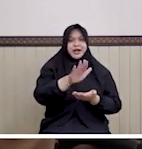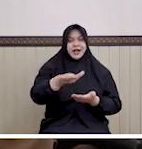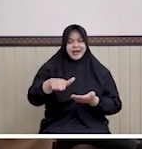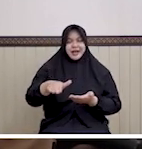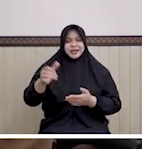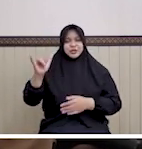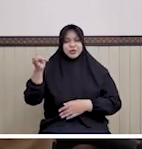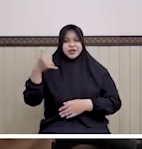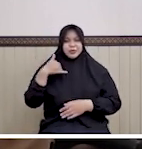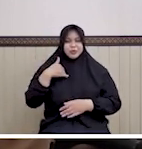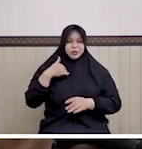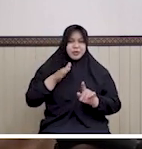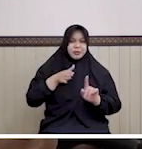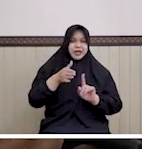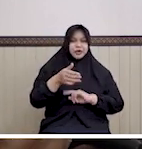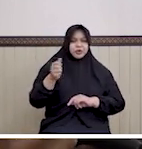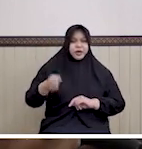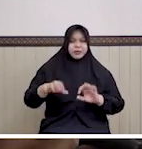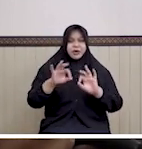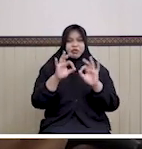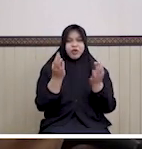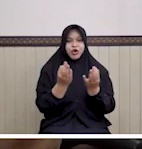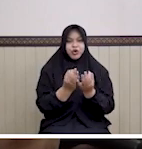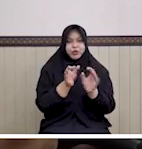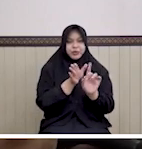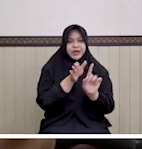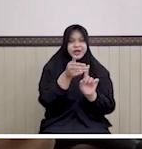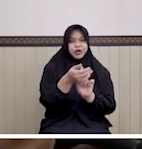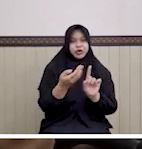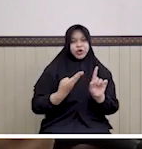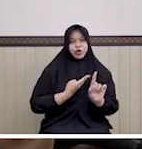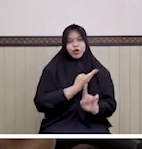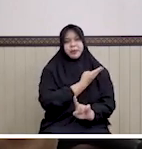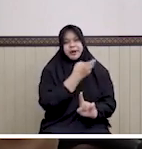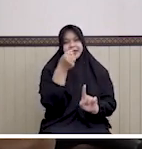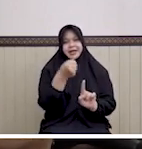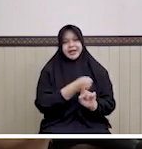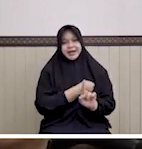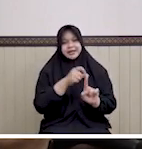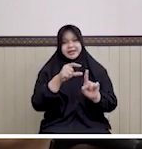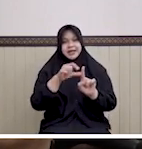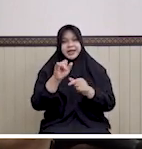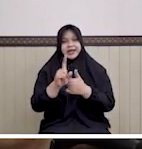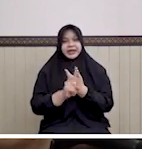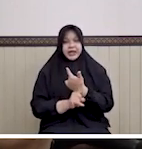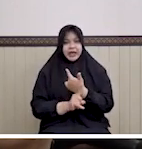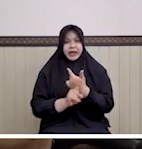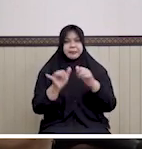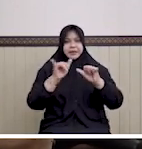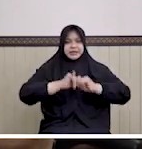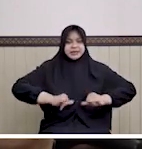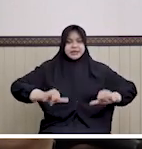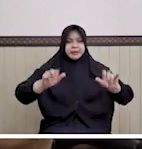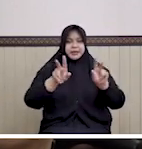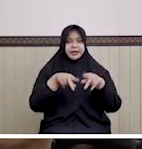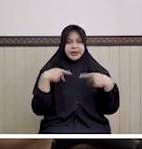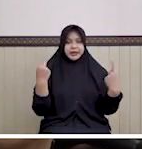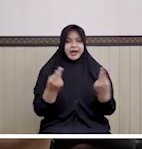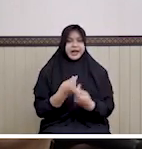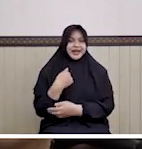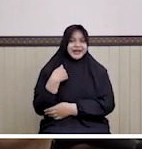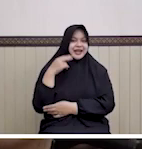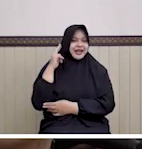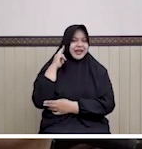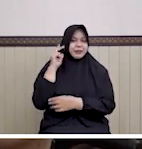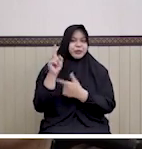itu punya payung namanya forum perlindungan korban kekerasan di ya bersama Nita ada